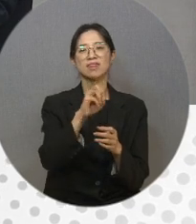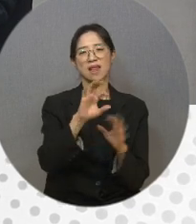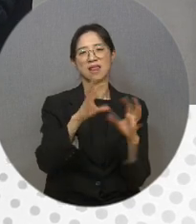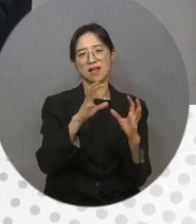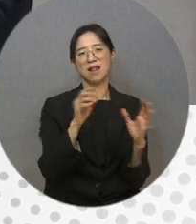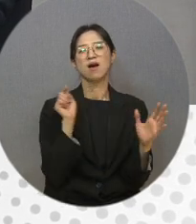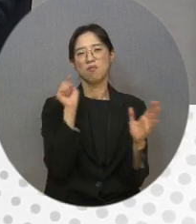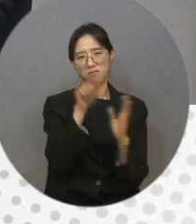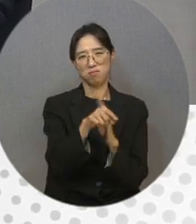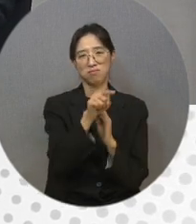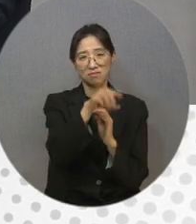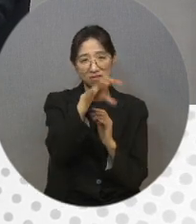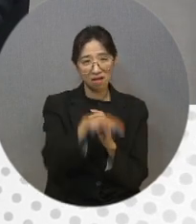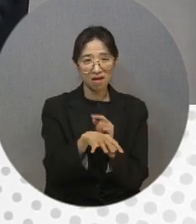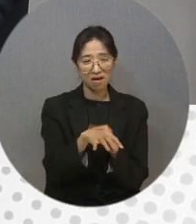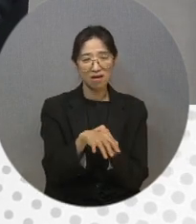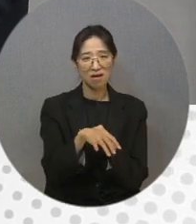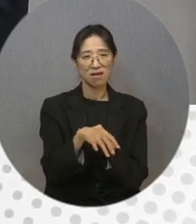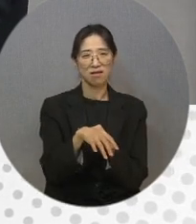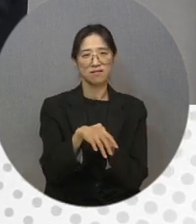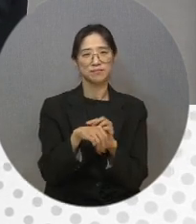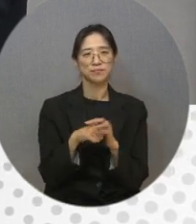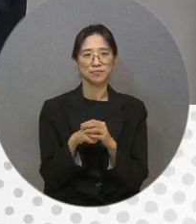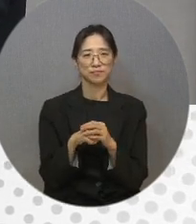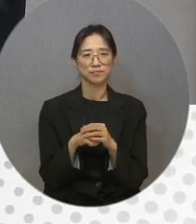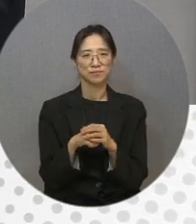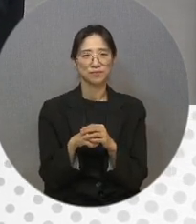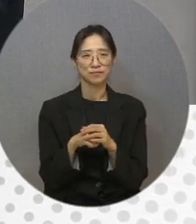해도요 이쪽에 이 그